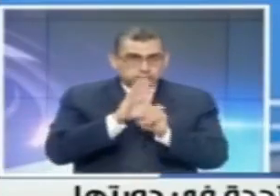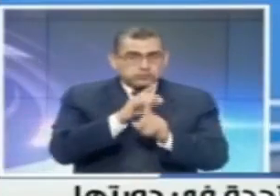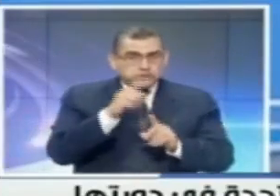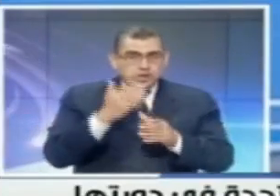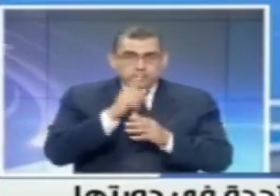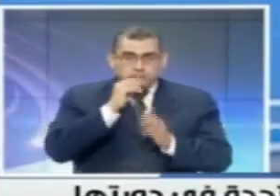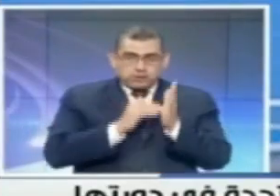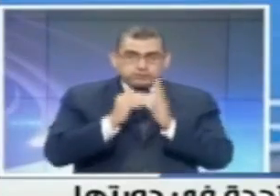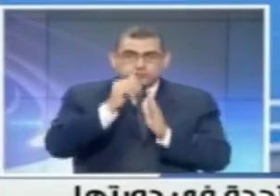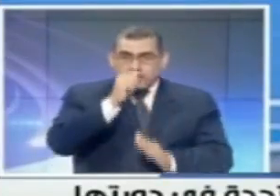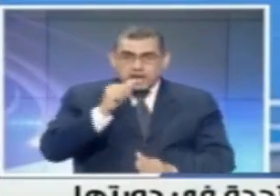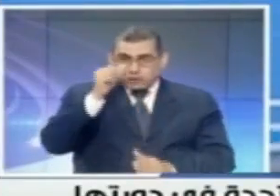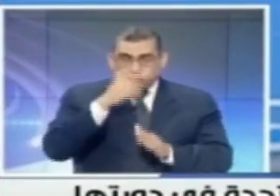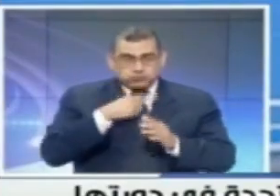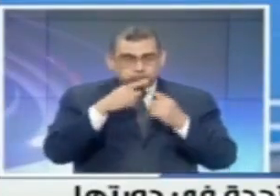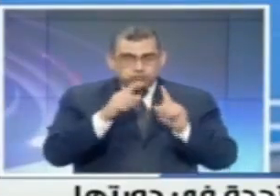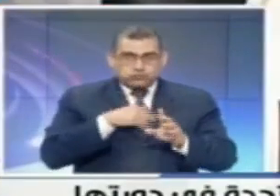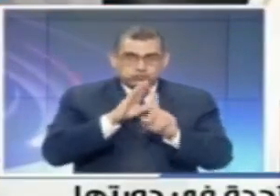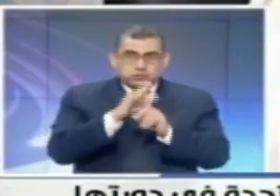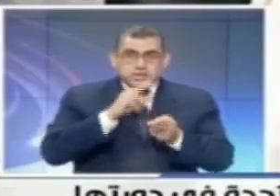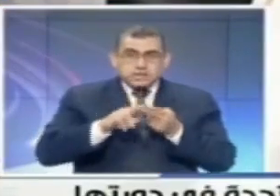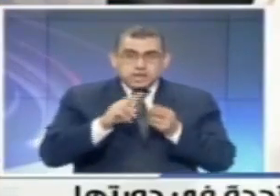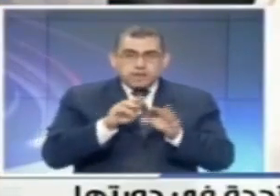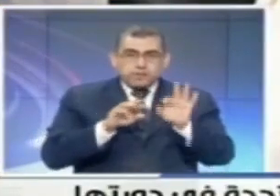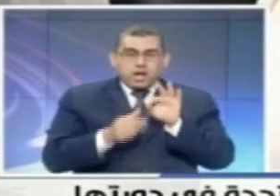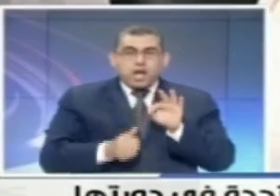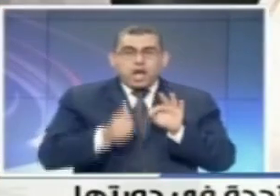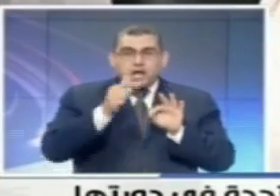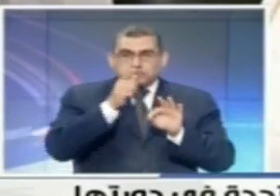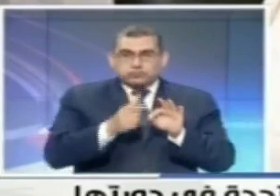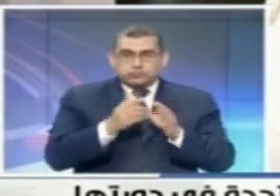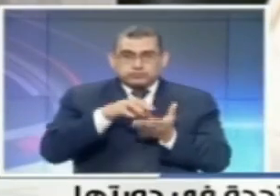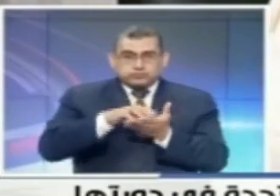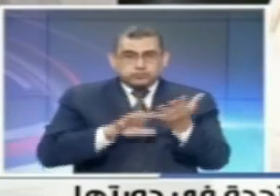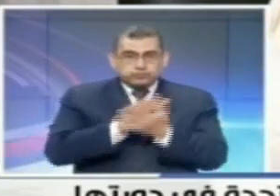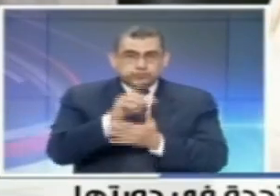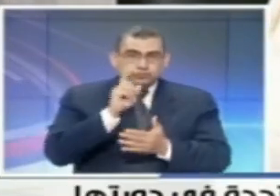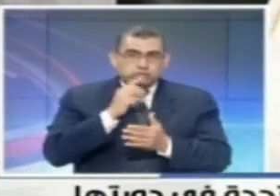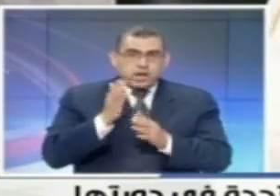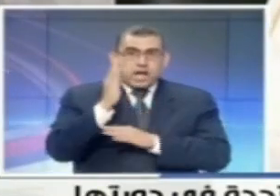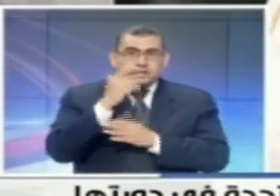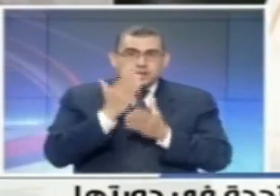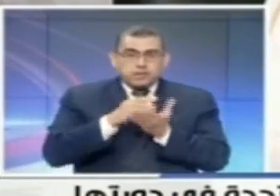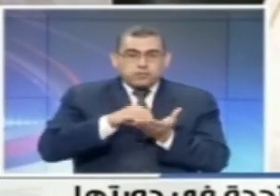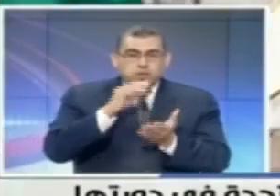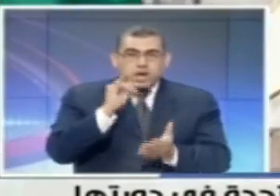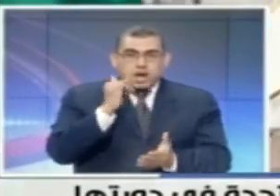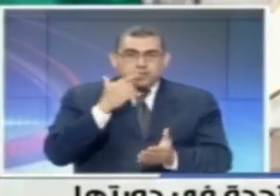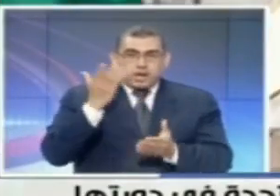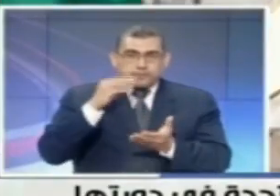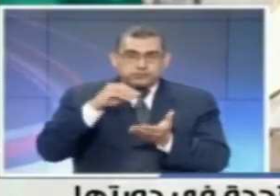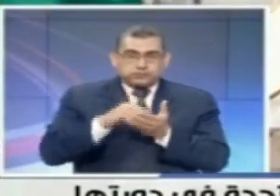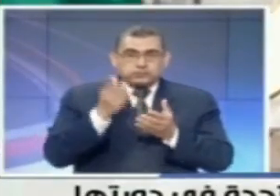سد النهضة الإثيوبي، مؤكدا أن السلام هو الخيار الاستراتيجي لمنطقة الشرق الأوسط على أساس المبادرة